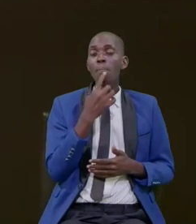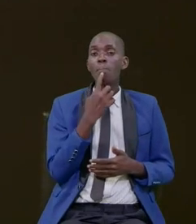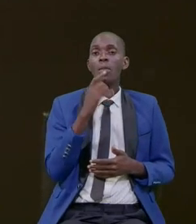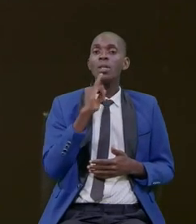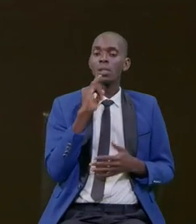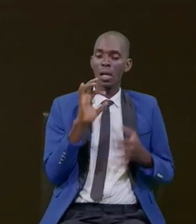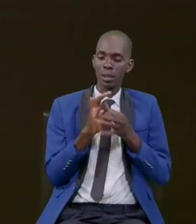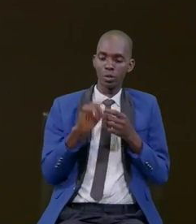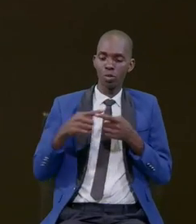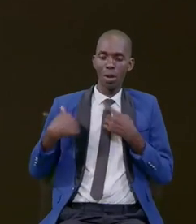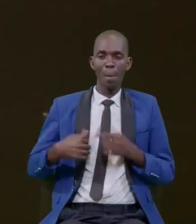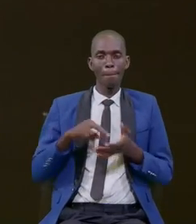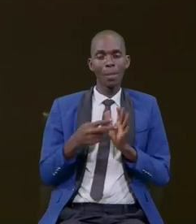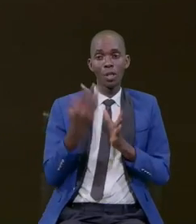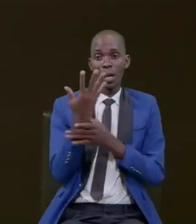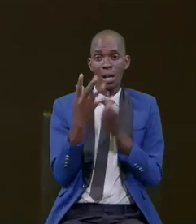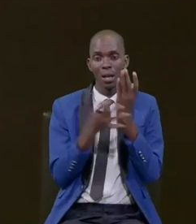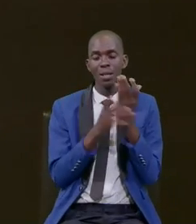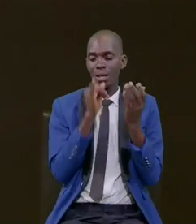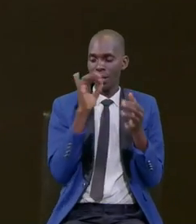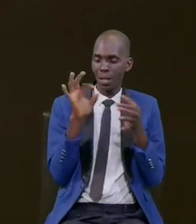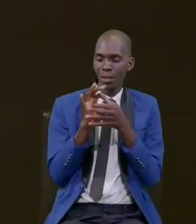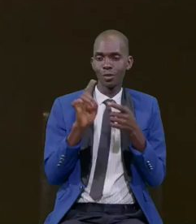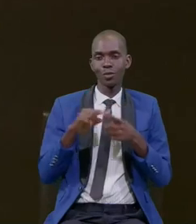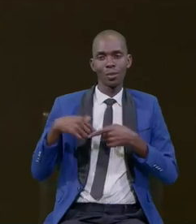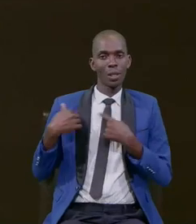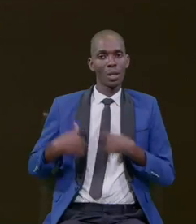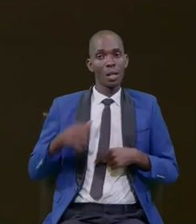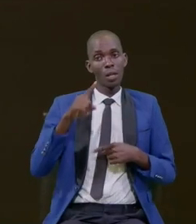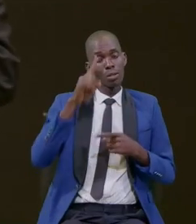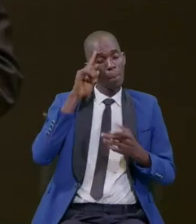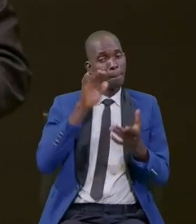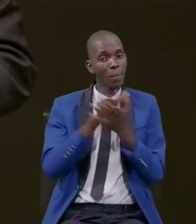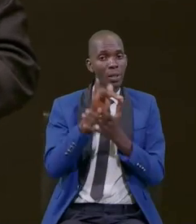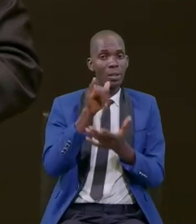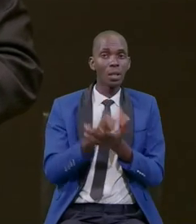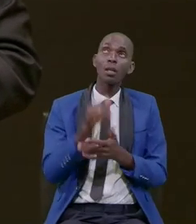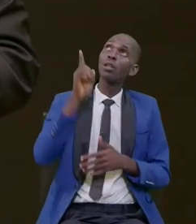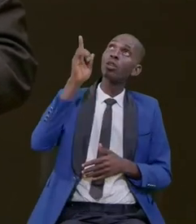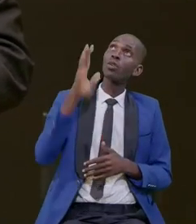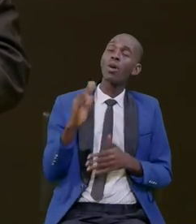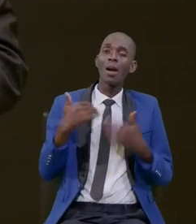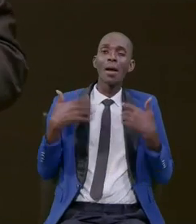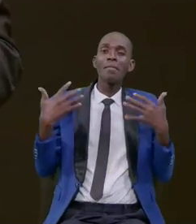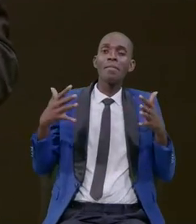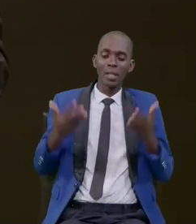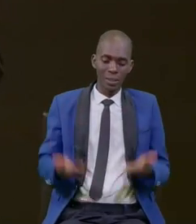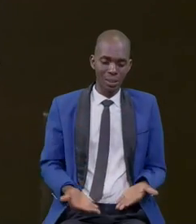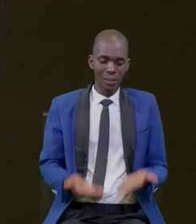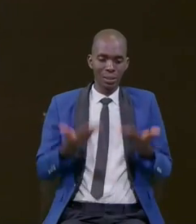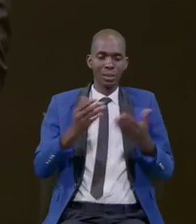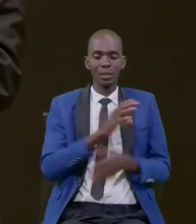connecter à ton cœur. Si tu crois dans ton cœur que Dieu l'a ressuscité des morts,